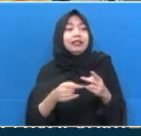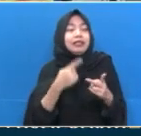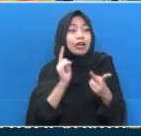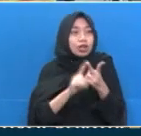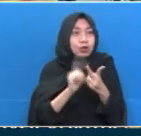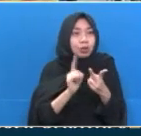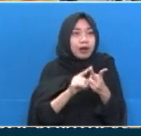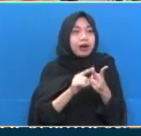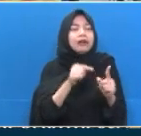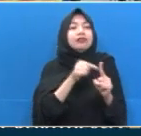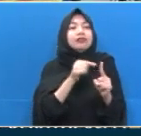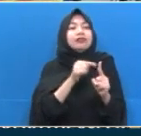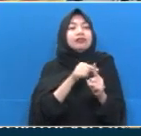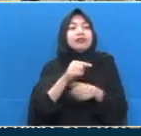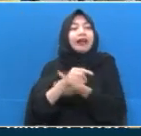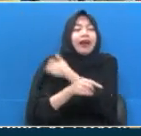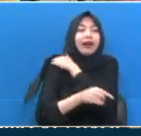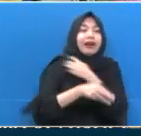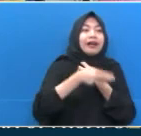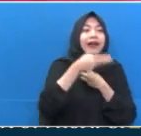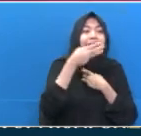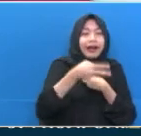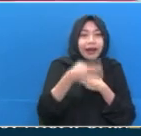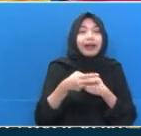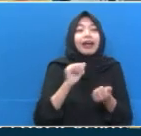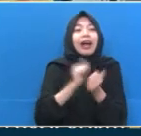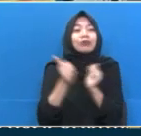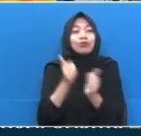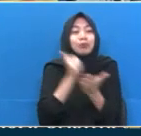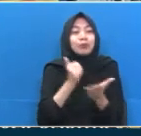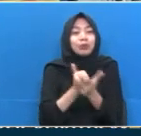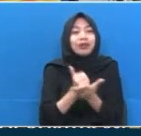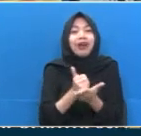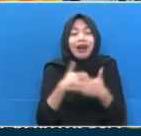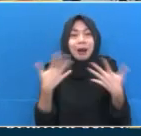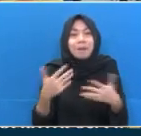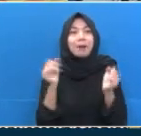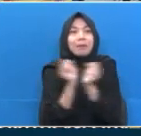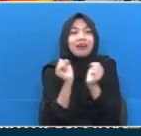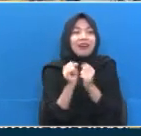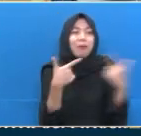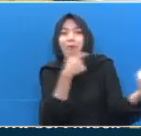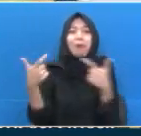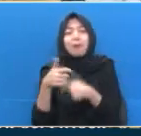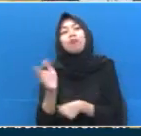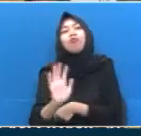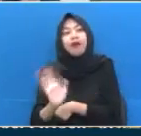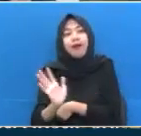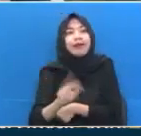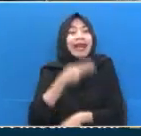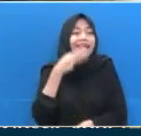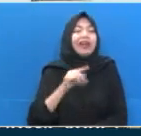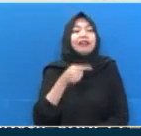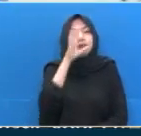dialah yang pertama kali mengungkap kasus ini bahwa ini yang memang kasus karena bukan tembak-membak seperti yang awal